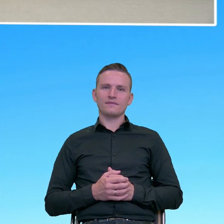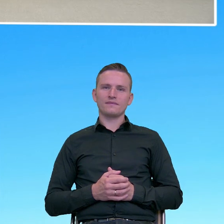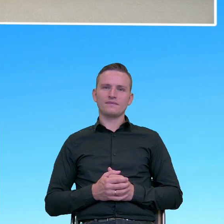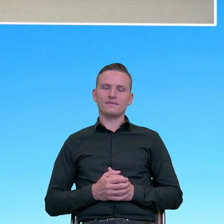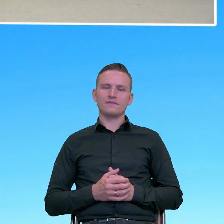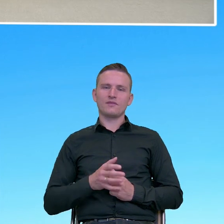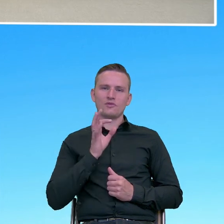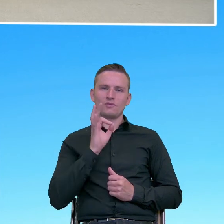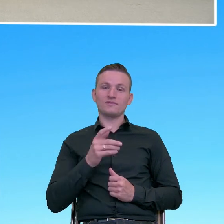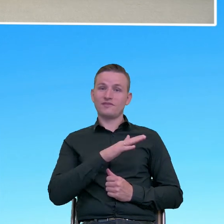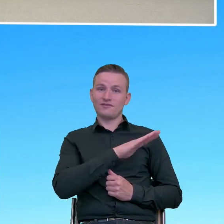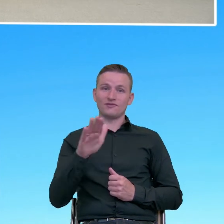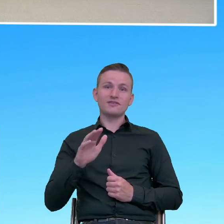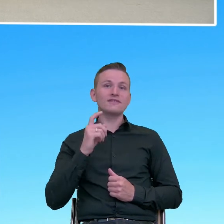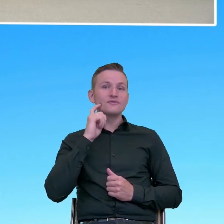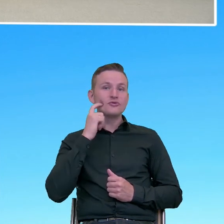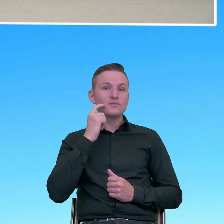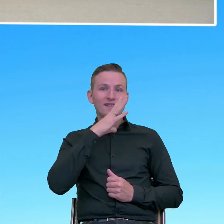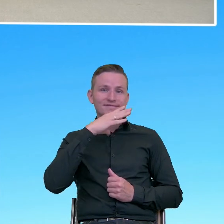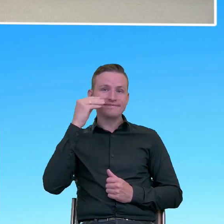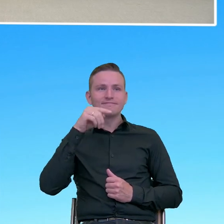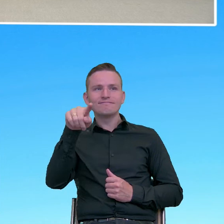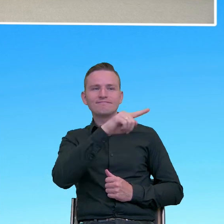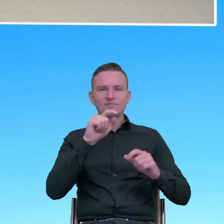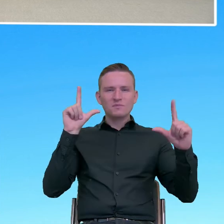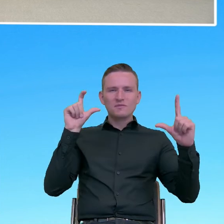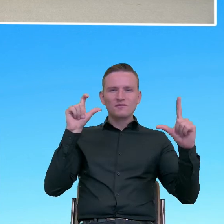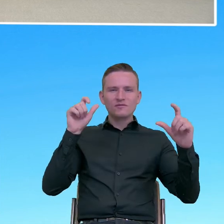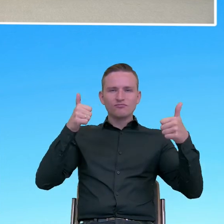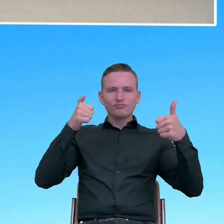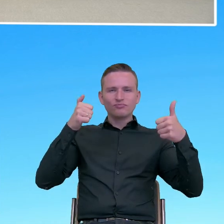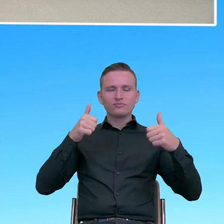Dobrze. Uśmiechamy się do naszych fotoreporterów.